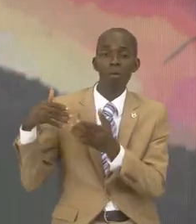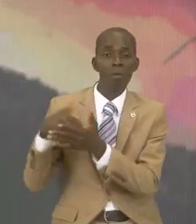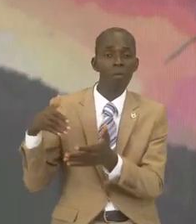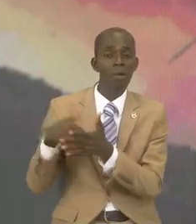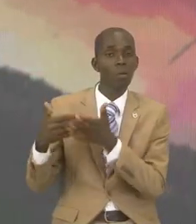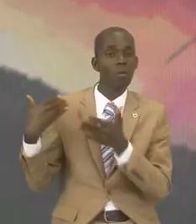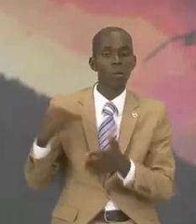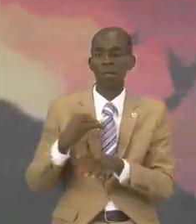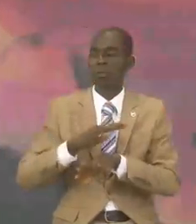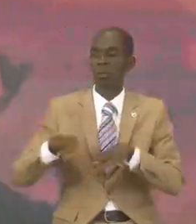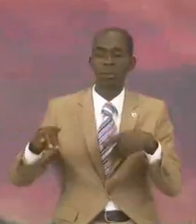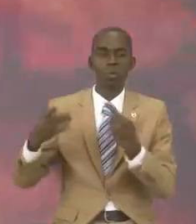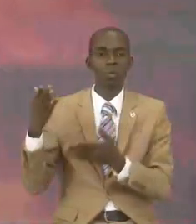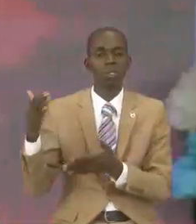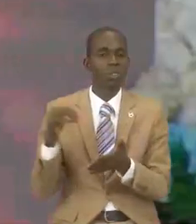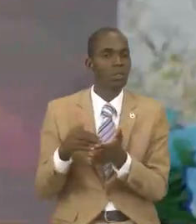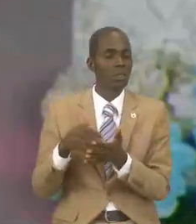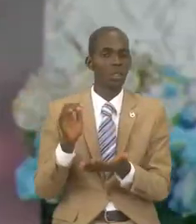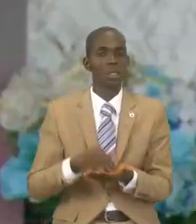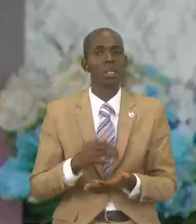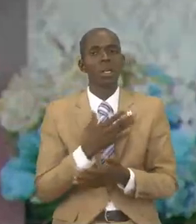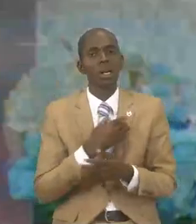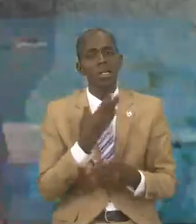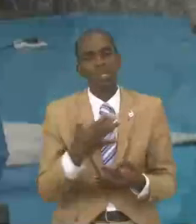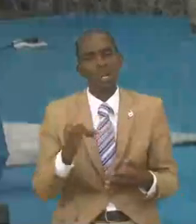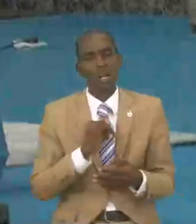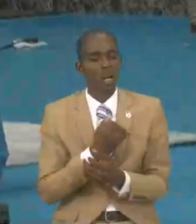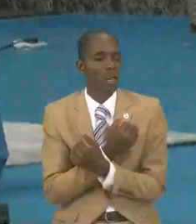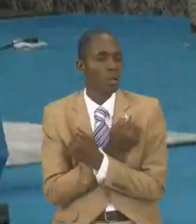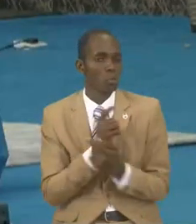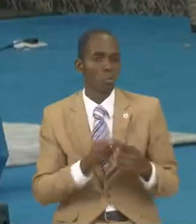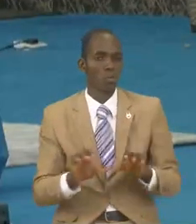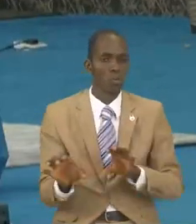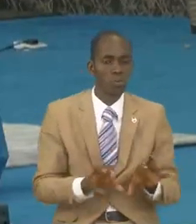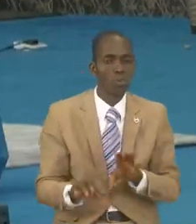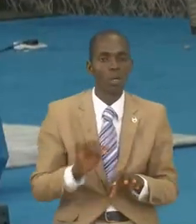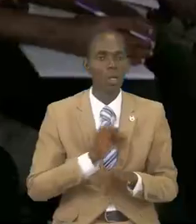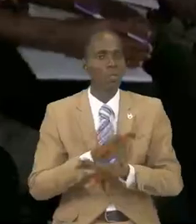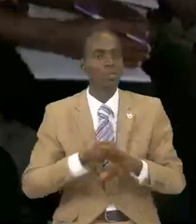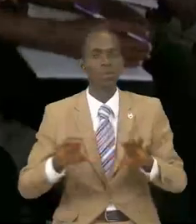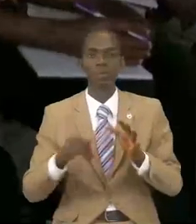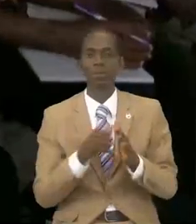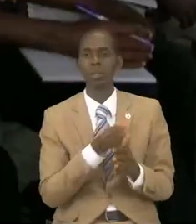avant, je ne vais plus là-bas maintenant. Les choses que je faisais avant, je ne le fais plus.